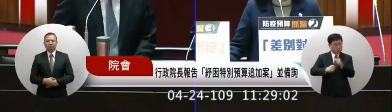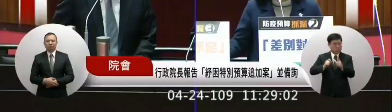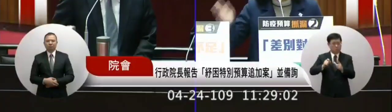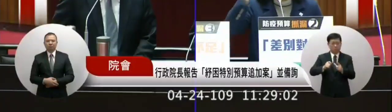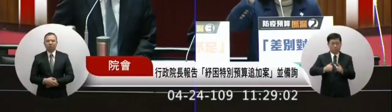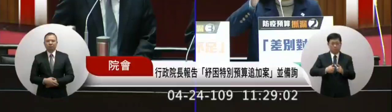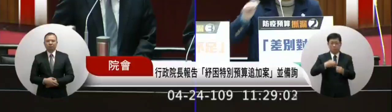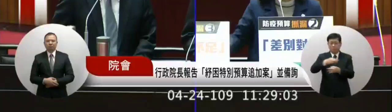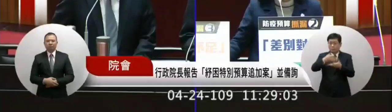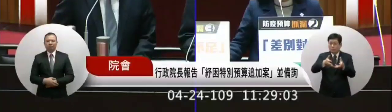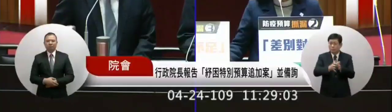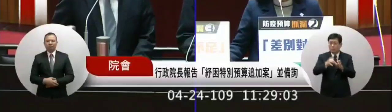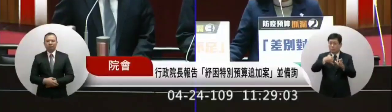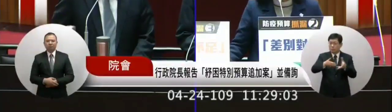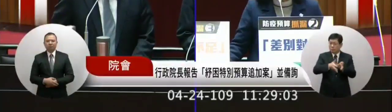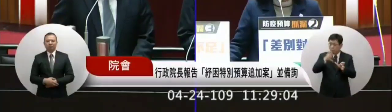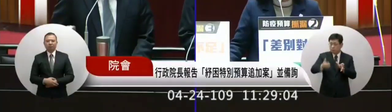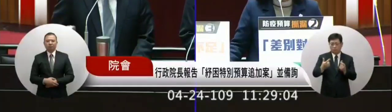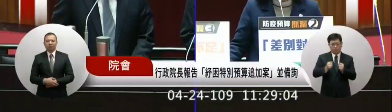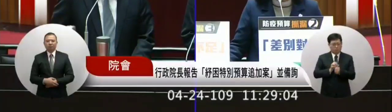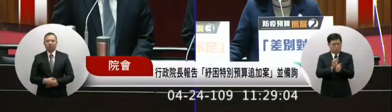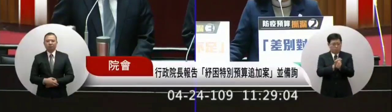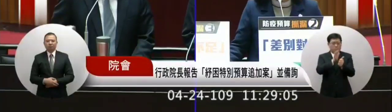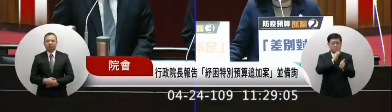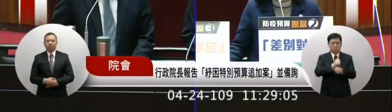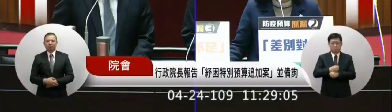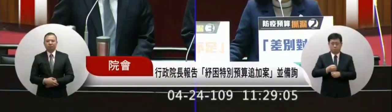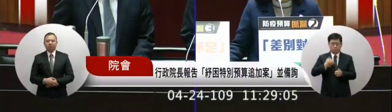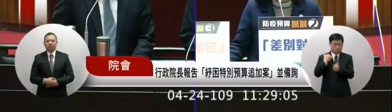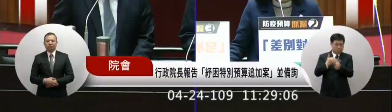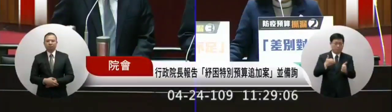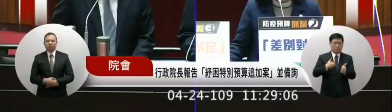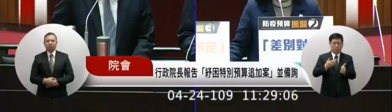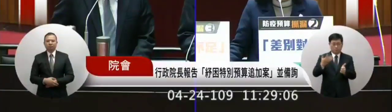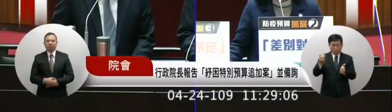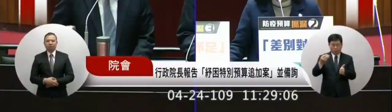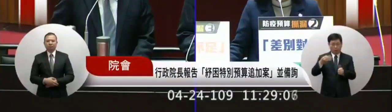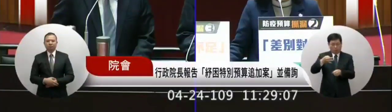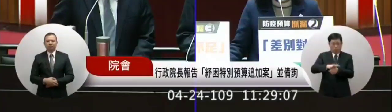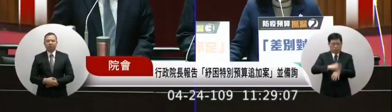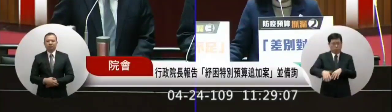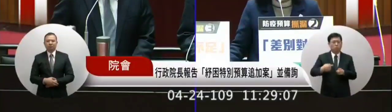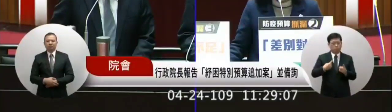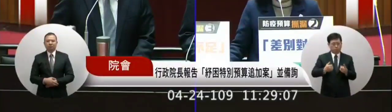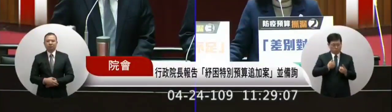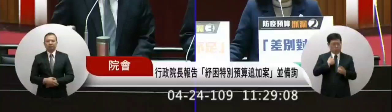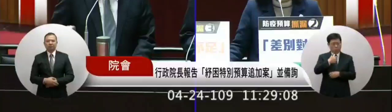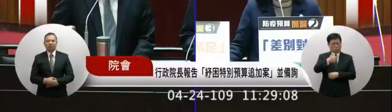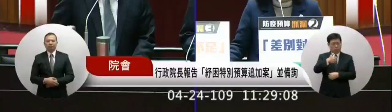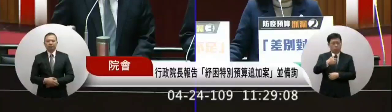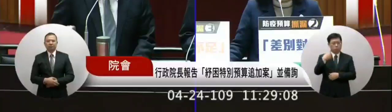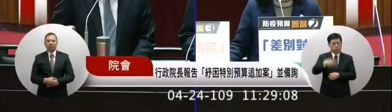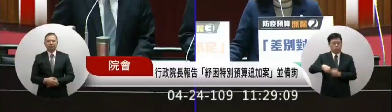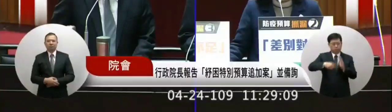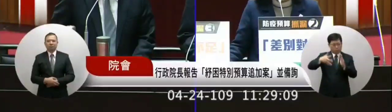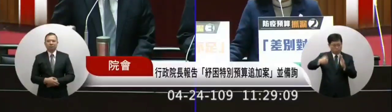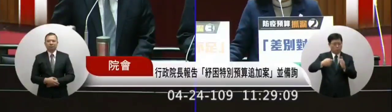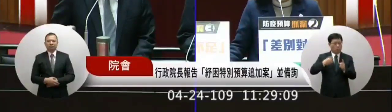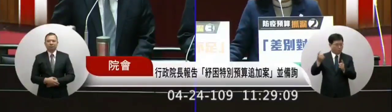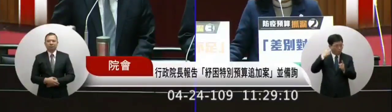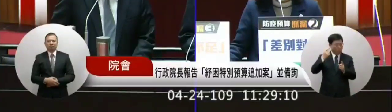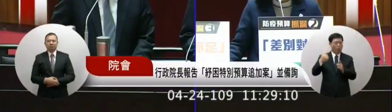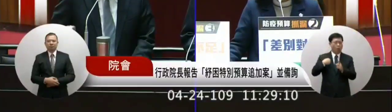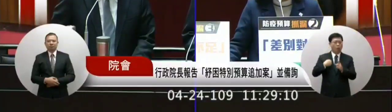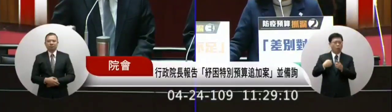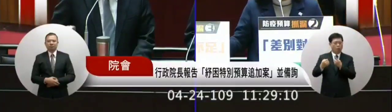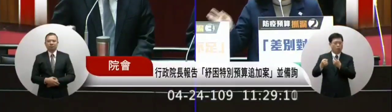湾目前在经济部沈部长也强力推出了不裁员补贴的这个政策，这个我是真的是感谢，也知道院长有听进去